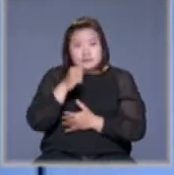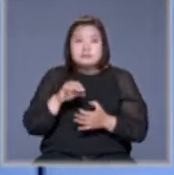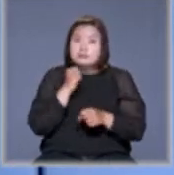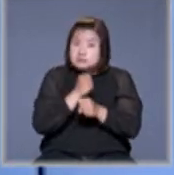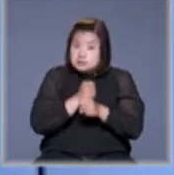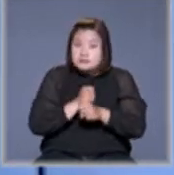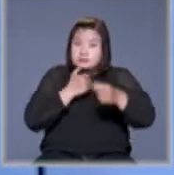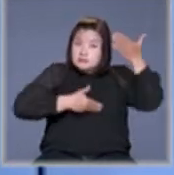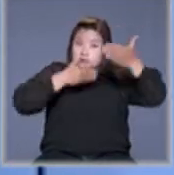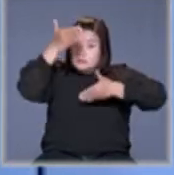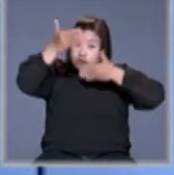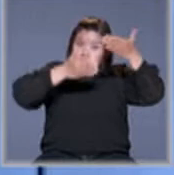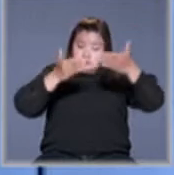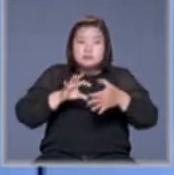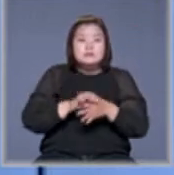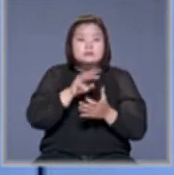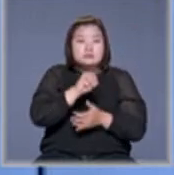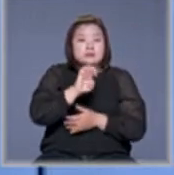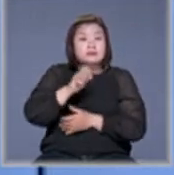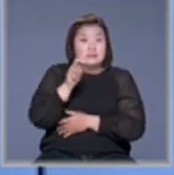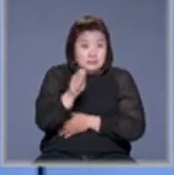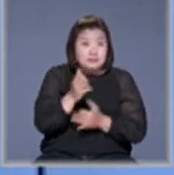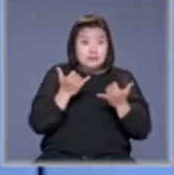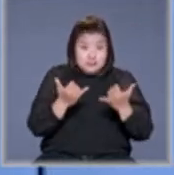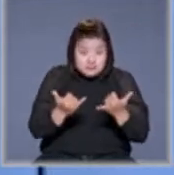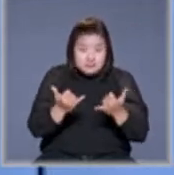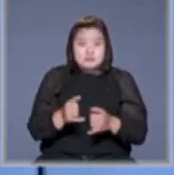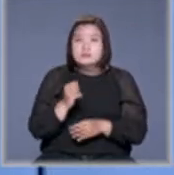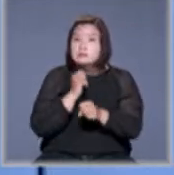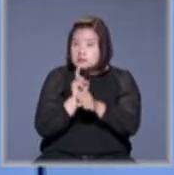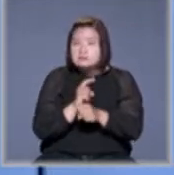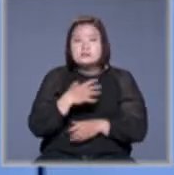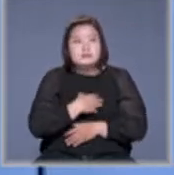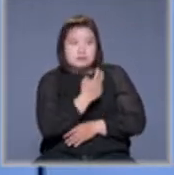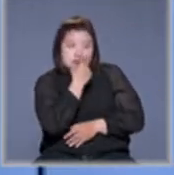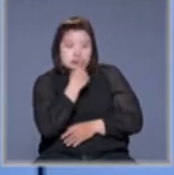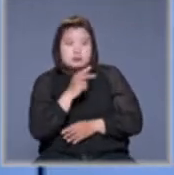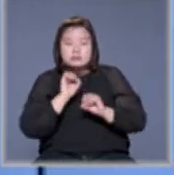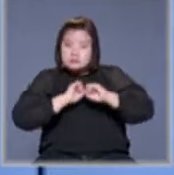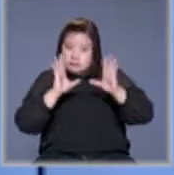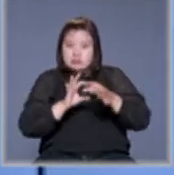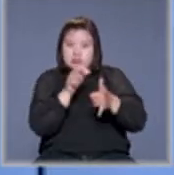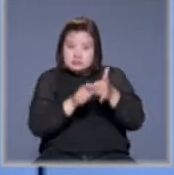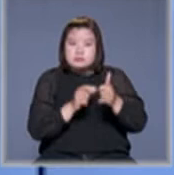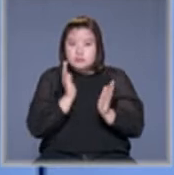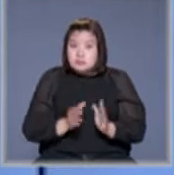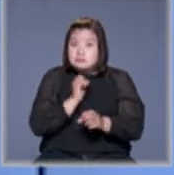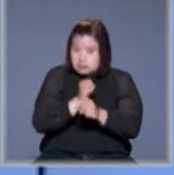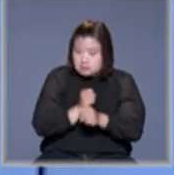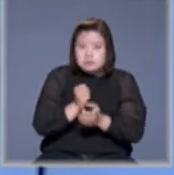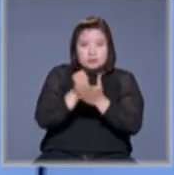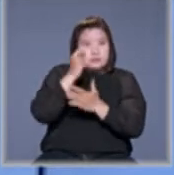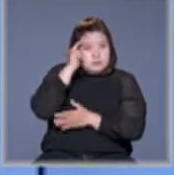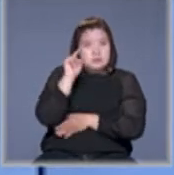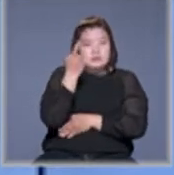การในงาน MEA 4.0 Boost Up to the World Class เพื่อที่จะส่งเสริมศักยภาพพนักงานแล้วก็ต่อยอดความคิดจนพัฒ